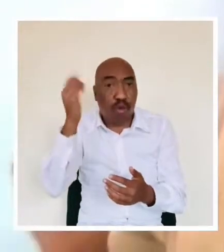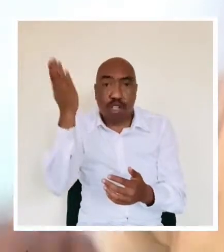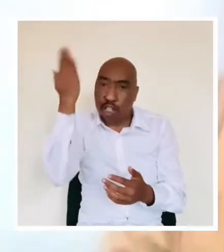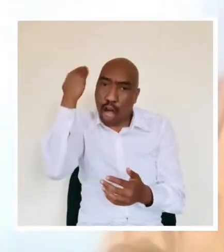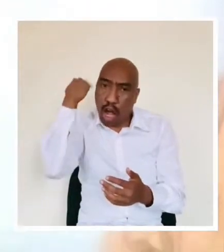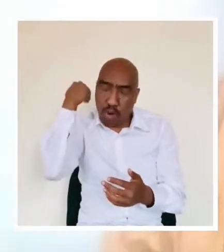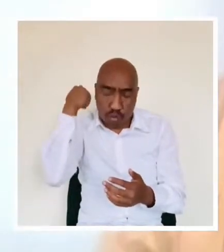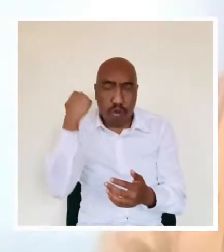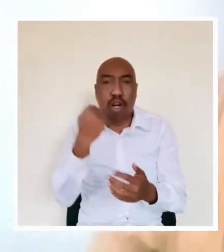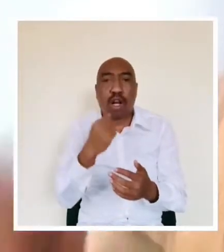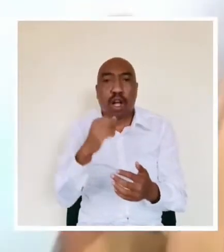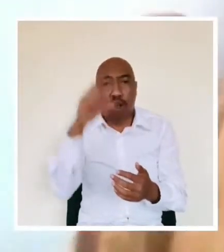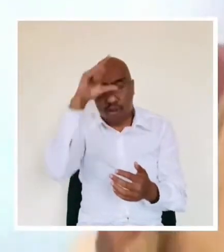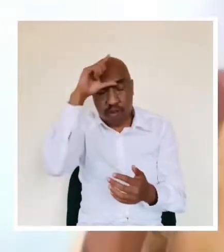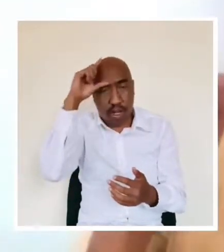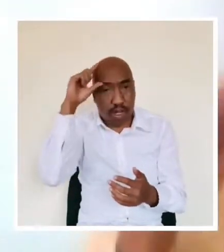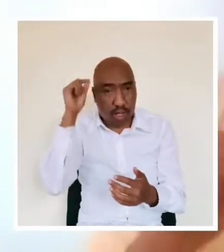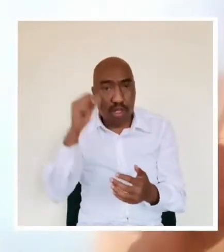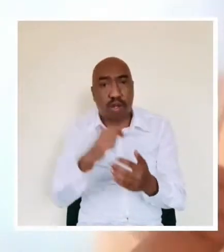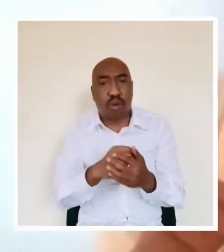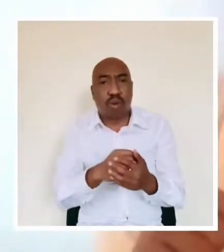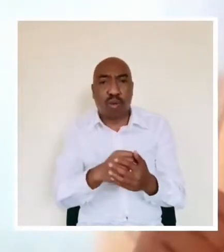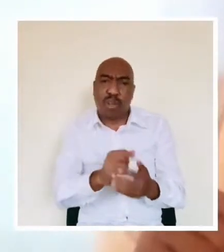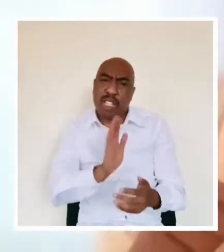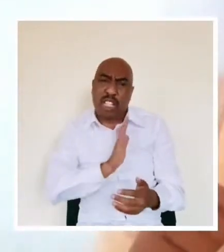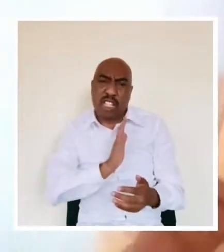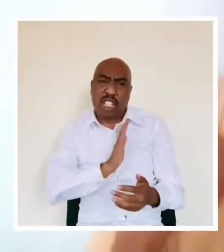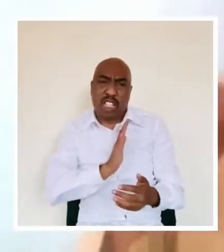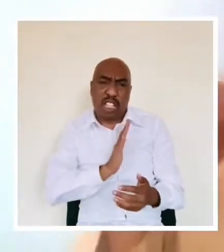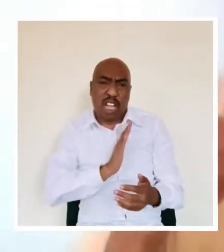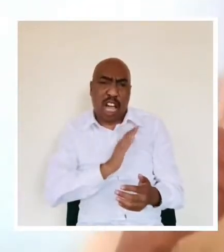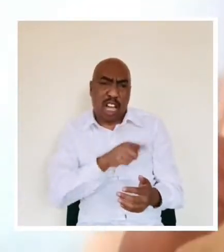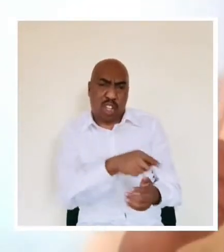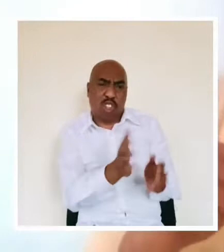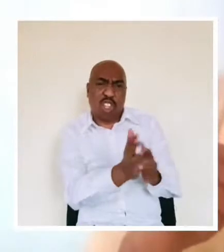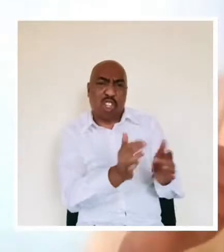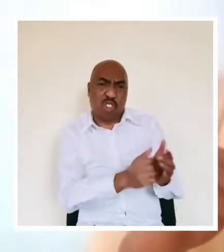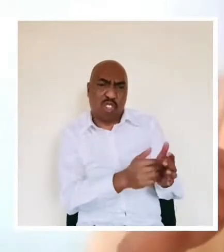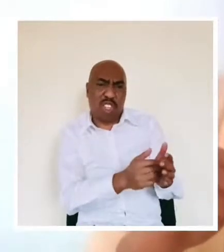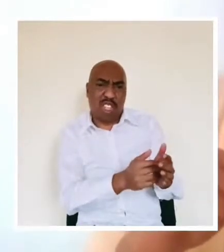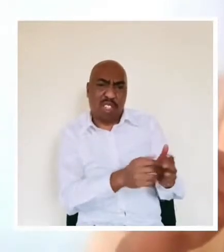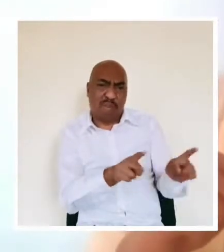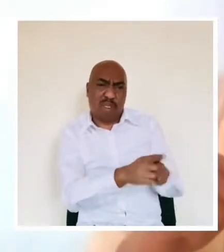l'Église au temps de Jésus, ne voulaient pas l'accepter en tant que Dieu.